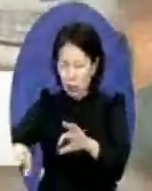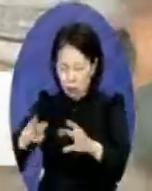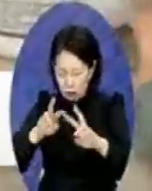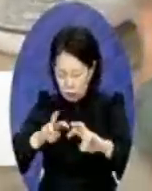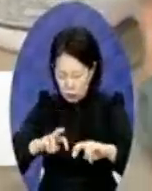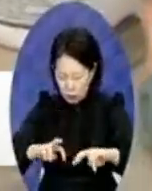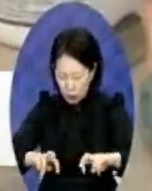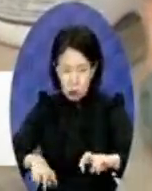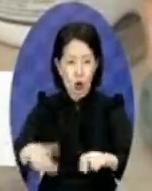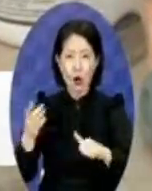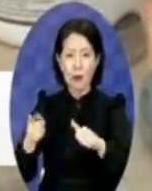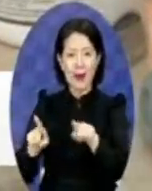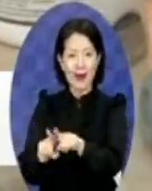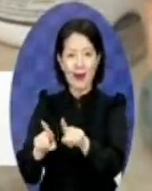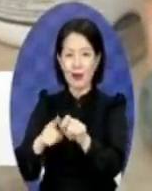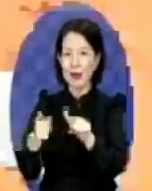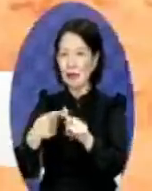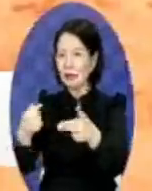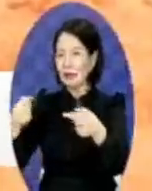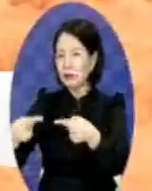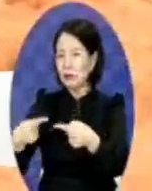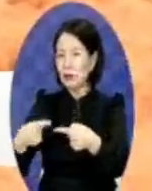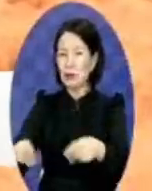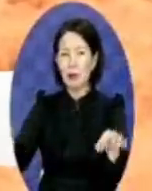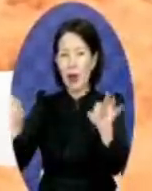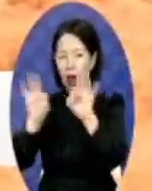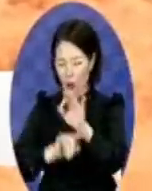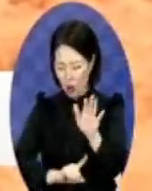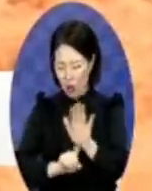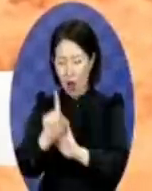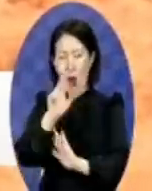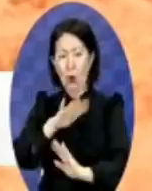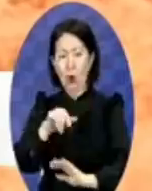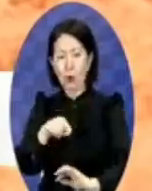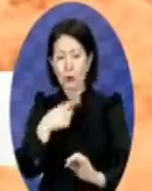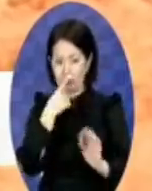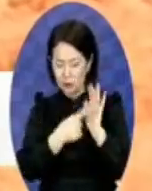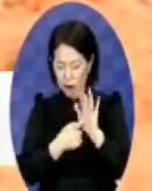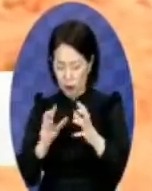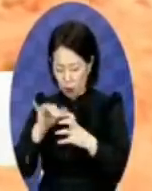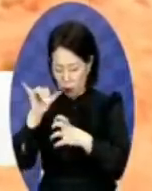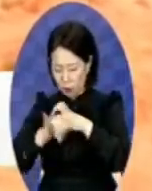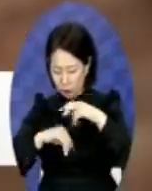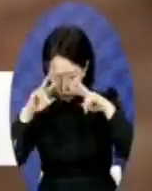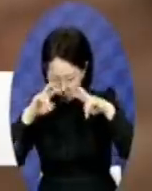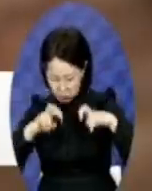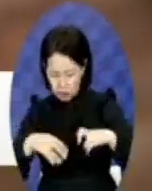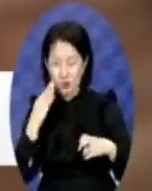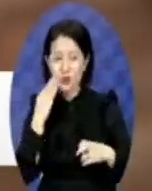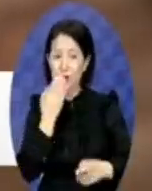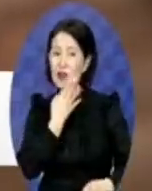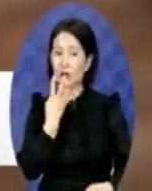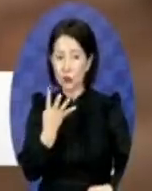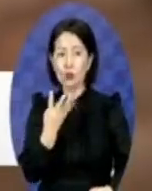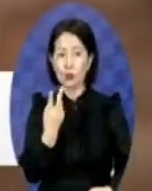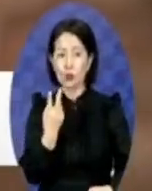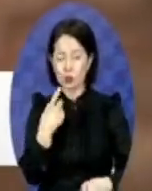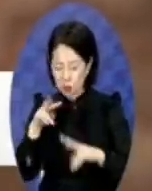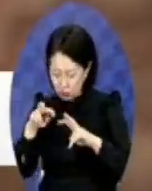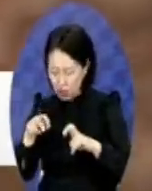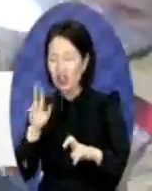болохыг манай судлаачид тогтоосон. За энэ дүгнэлтийг олон улсын судлаачид хянаад саяхан буюу шинийн дөрөвөнд баталгаажуулсан